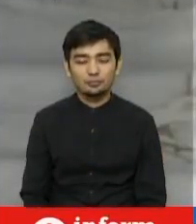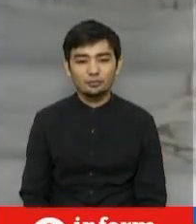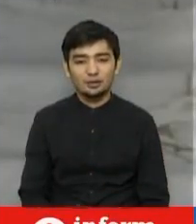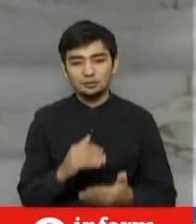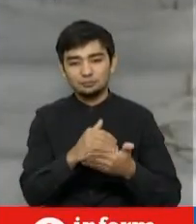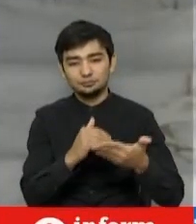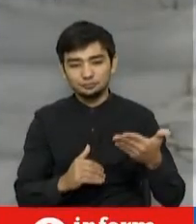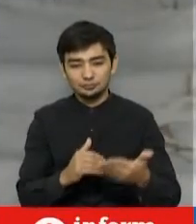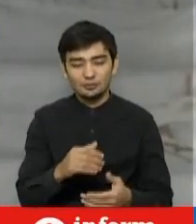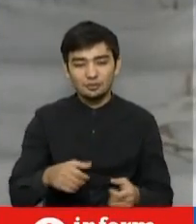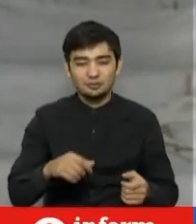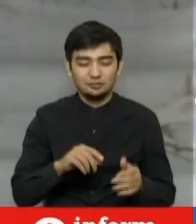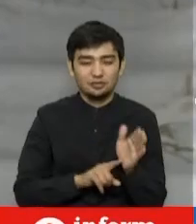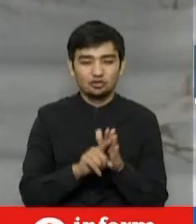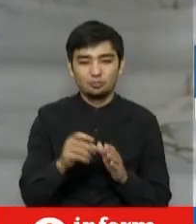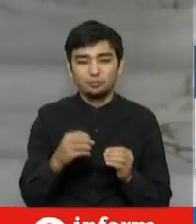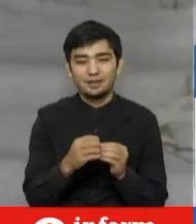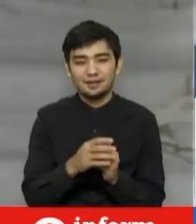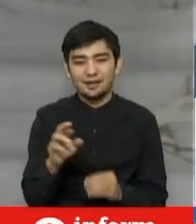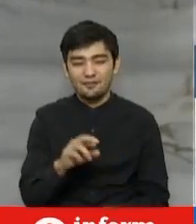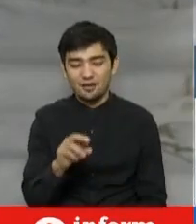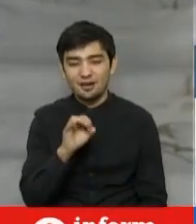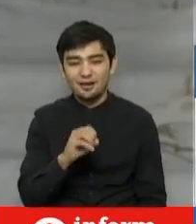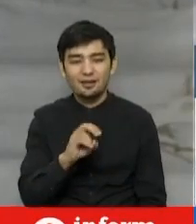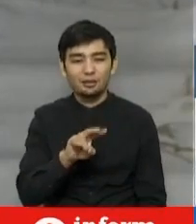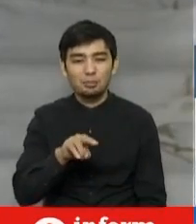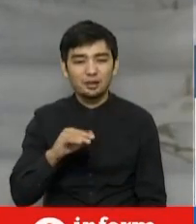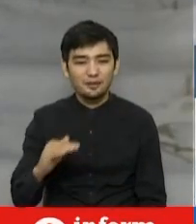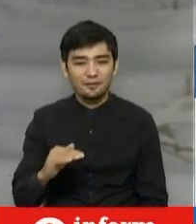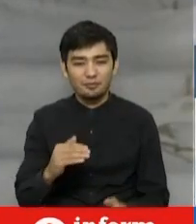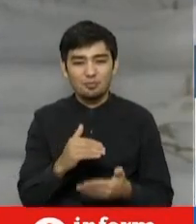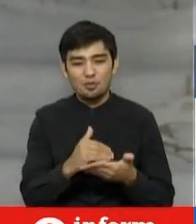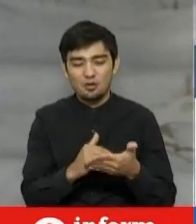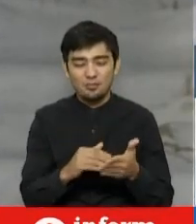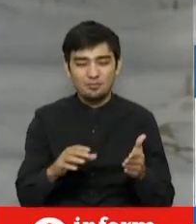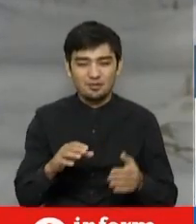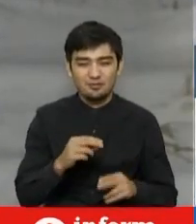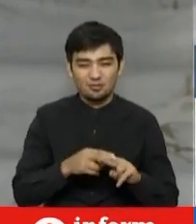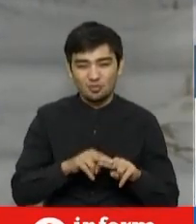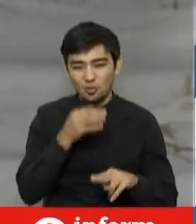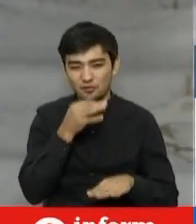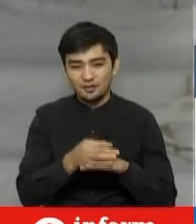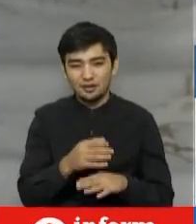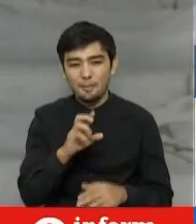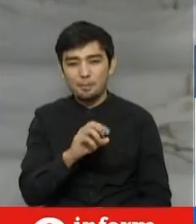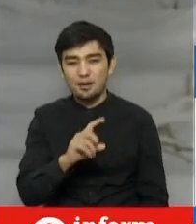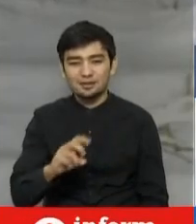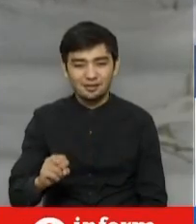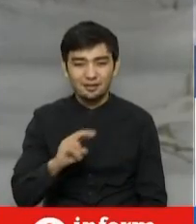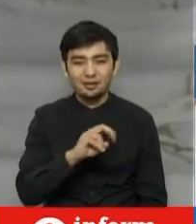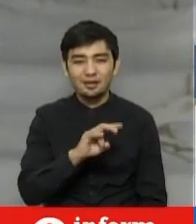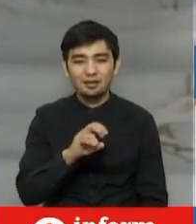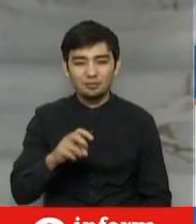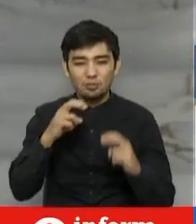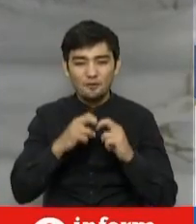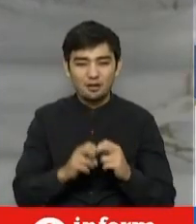Списки сформируют 15 января в ЕНПФ. Являющимся оператором программы говорят, что идет проверка базы данных. Между тем, в последнее